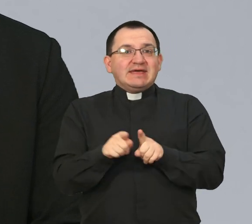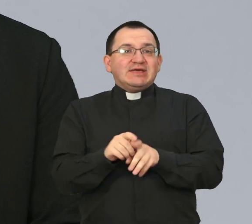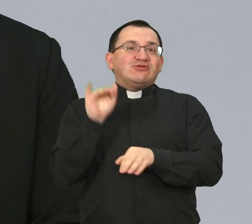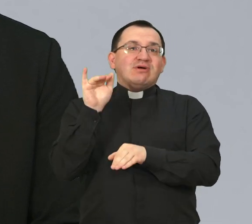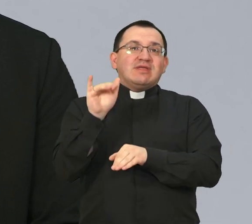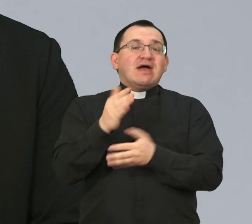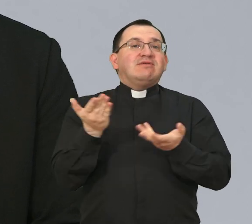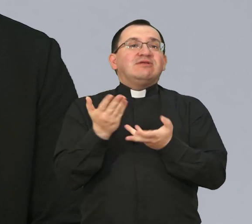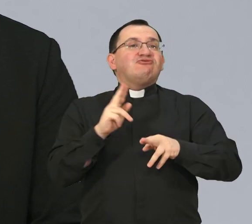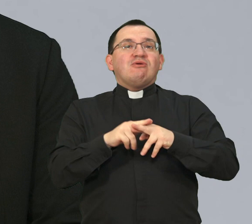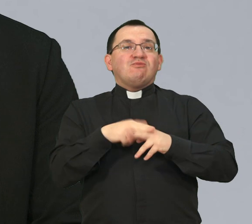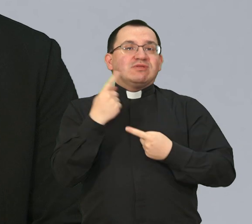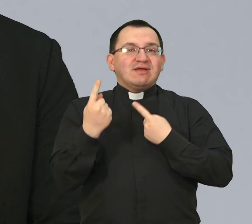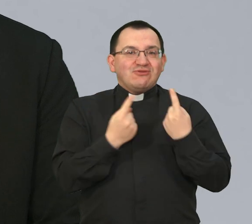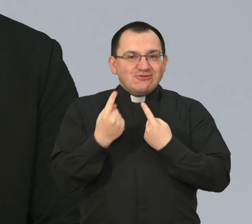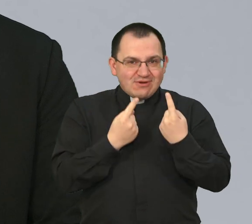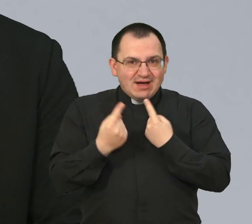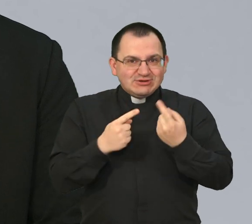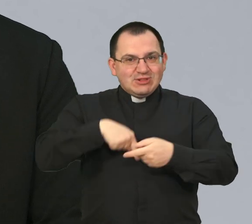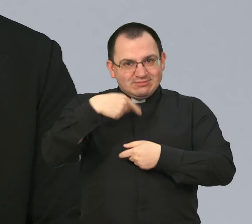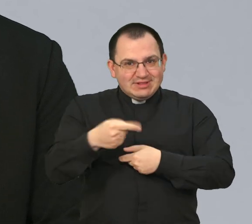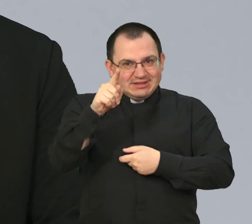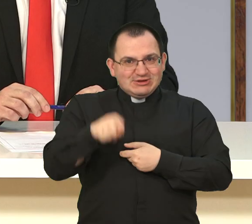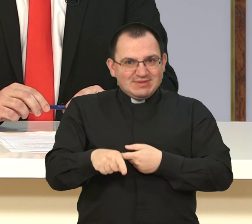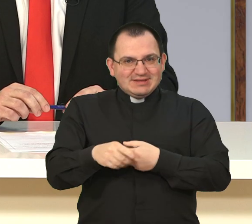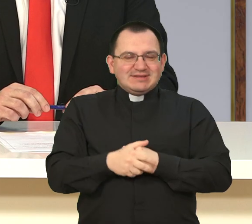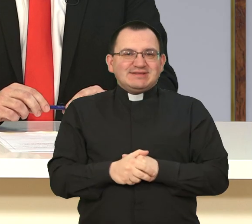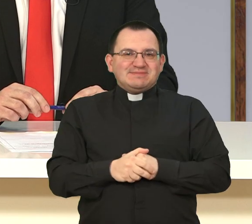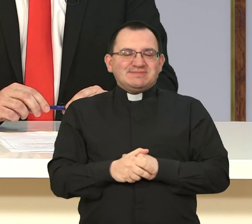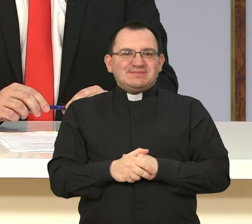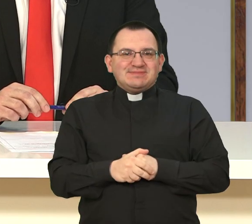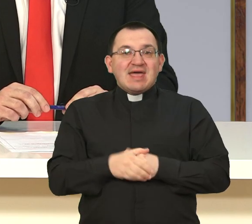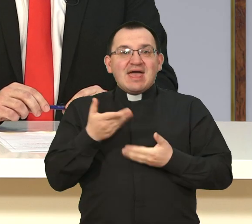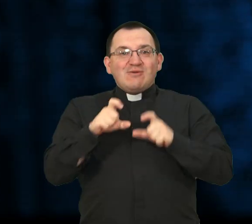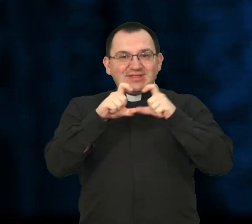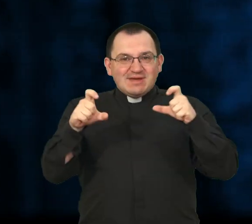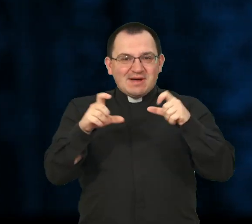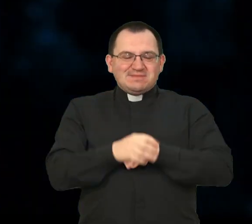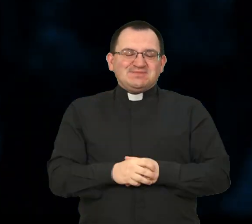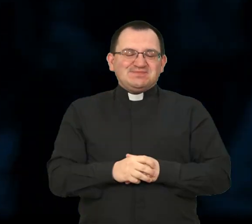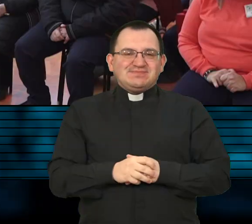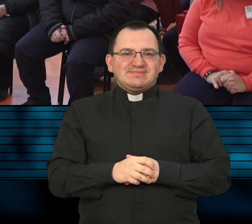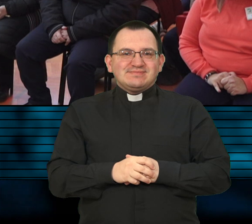najaviti predstojeće događaje i inicijative kojima se možete pridružiti. Evo naših tema.